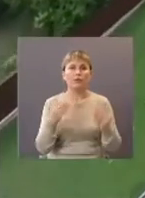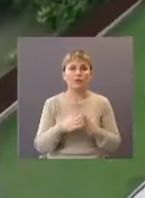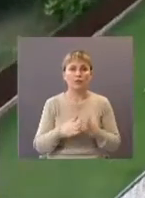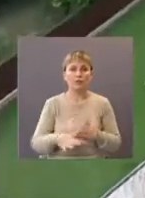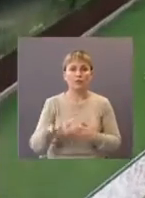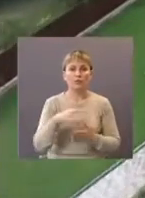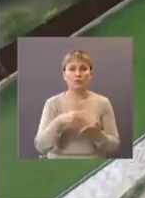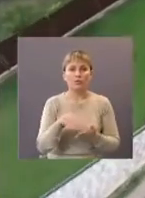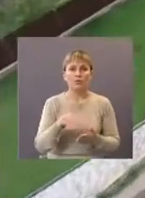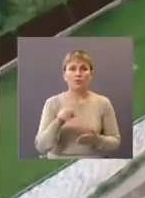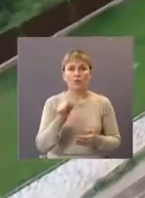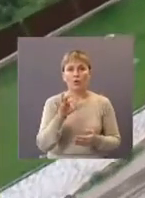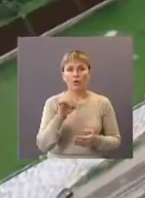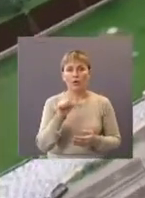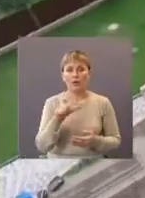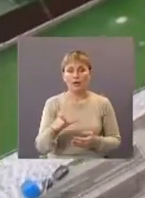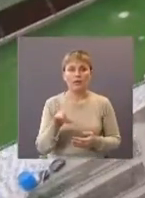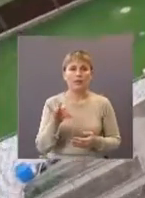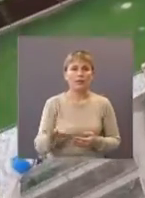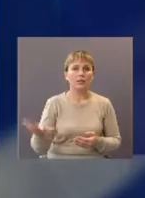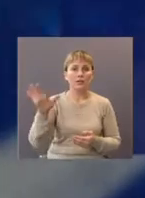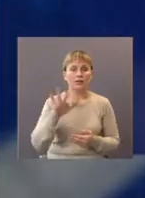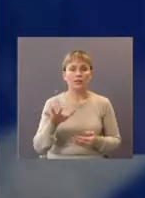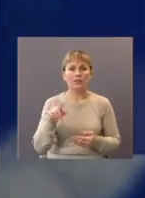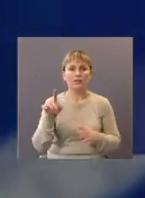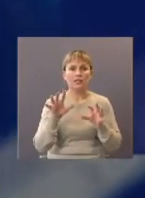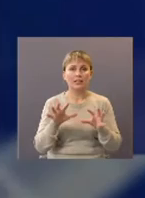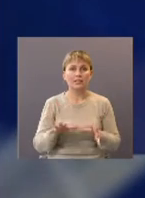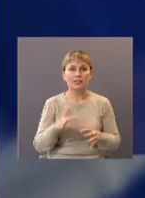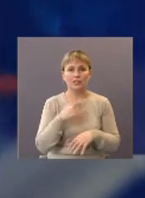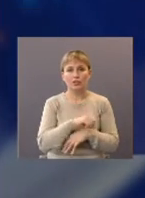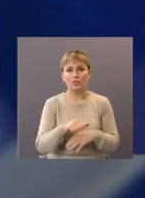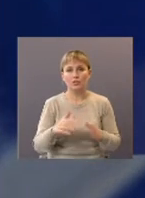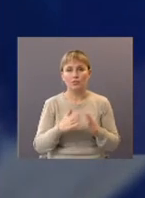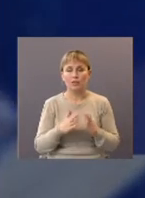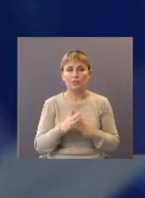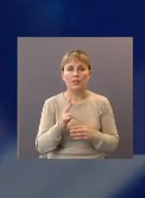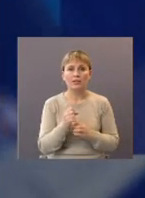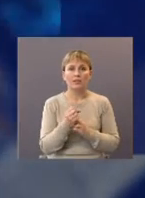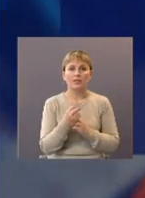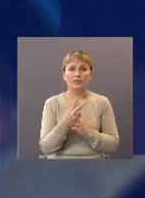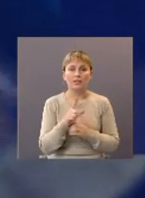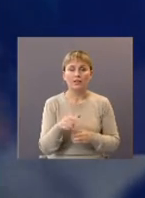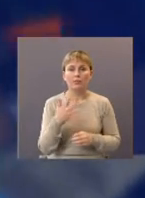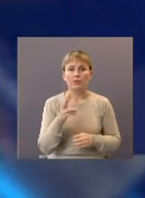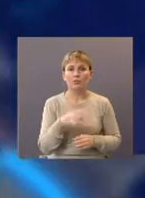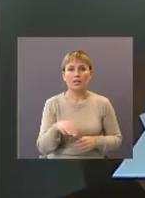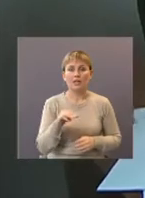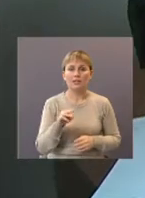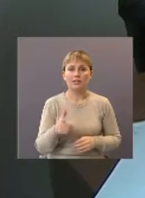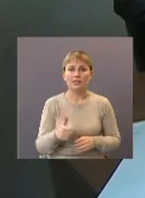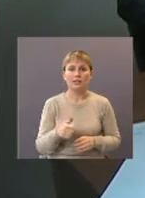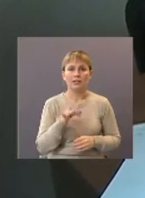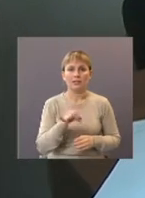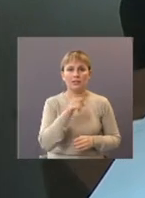они приобрели в Арабских Эмиратах и европейских странах. Они легализовали зарубежную недвижимость на 12,5 миллиардов тенге. Не